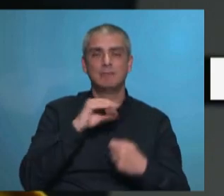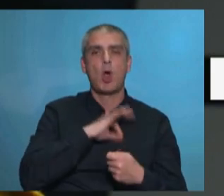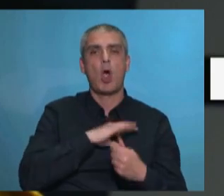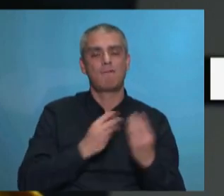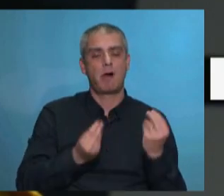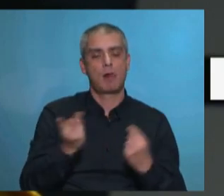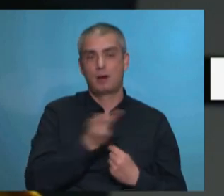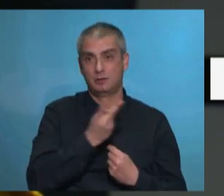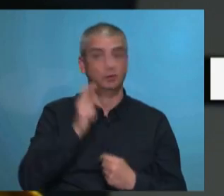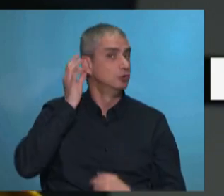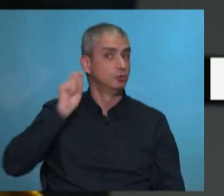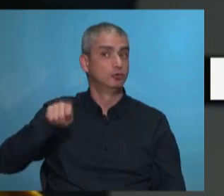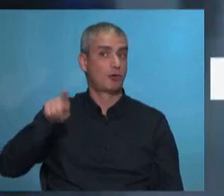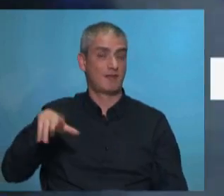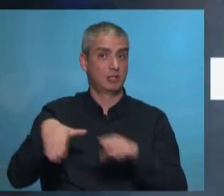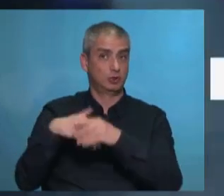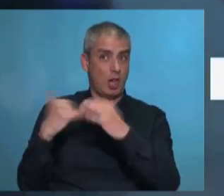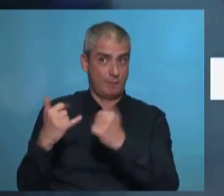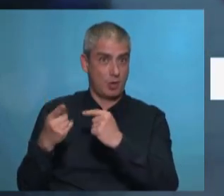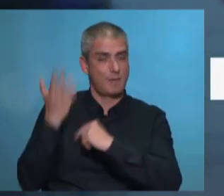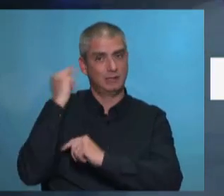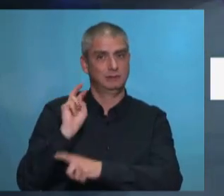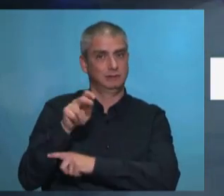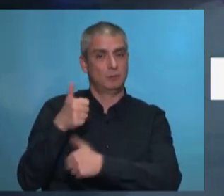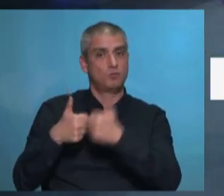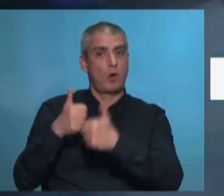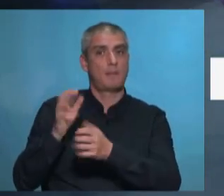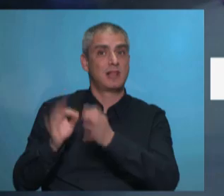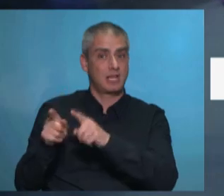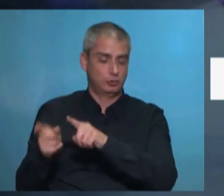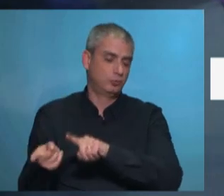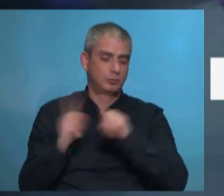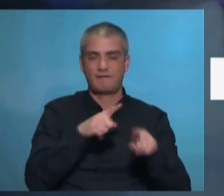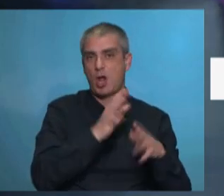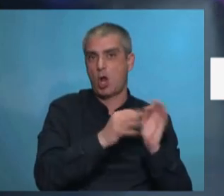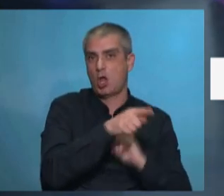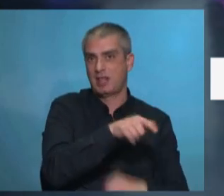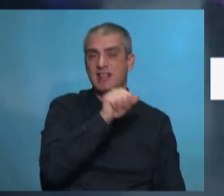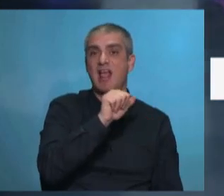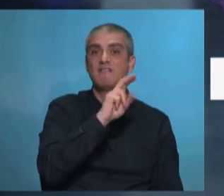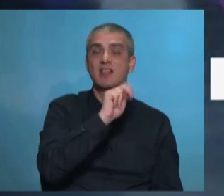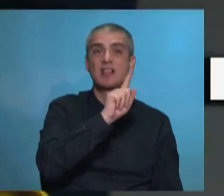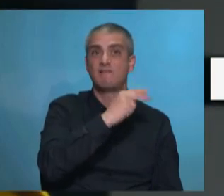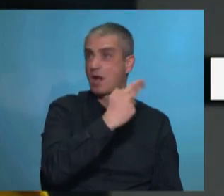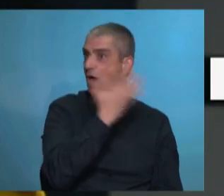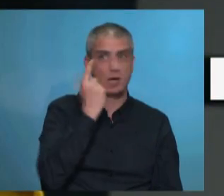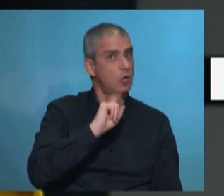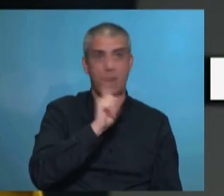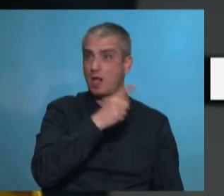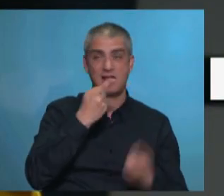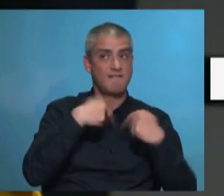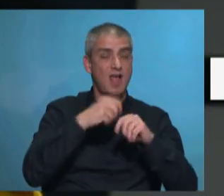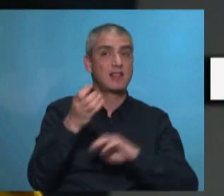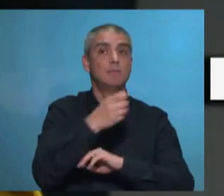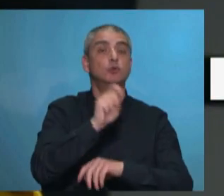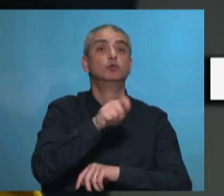בין אותה שופטת שלום היום, אז מועמדת לשיפוט, לבין עורך הדין אפי נווה. אז הוא עוד לא היה בוועדה למינוי